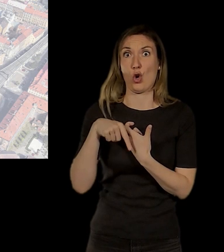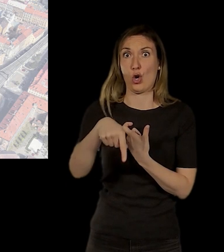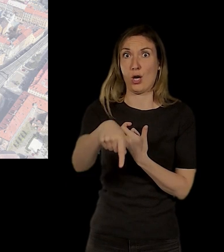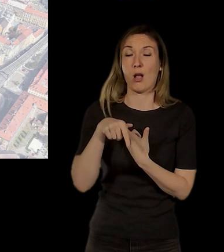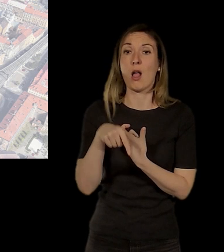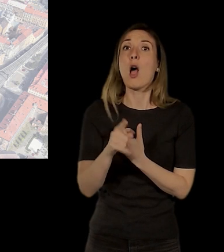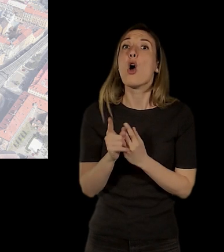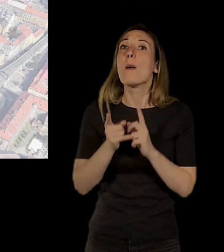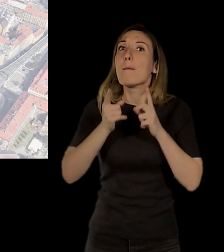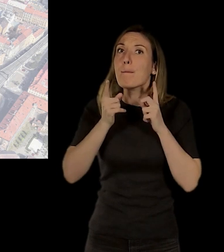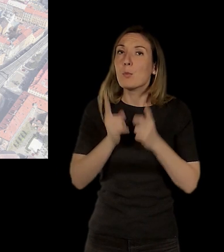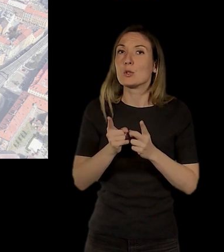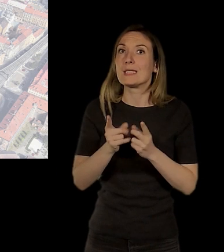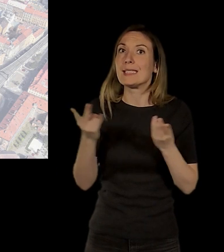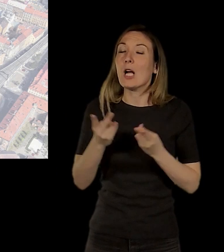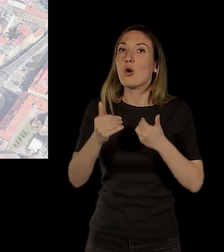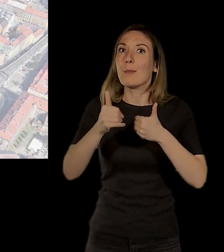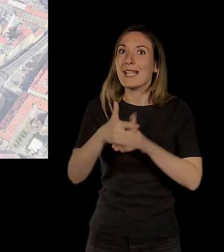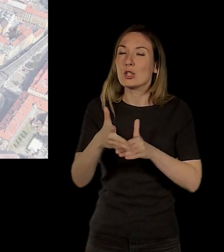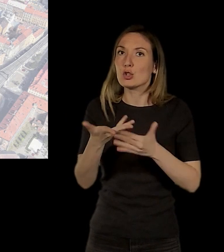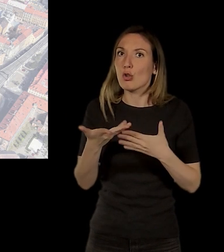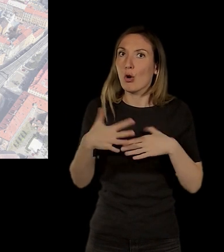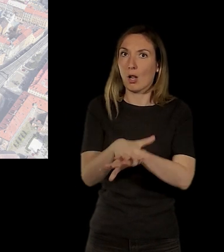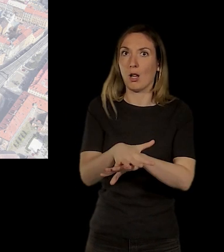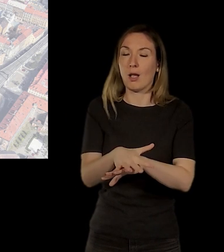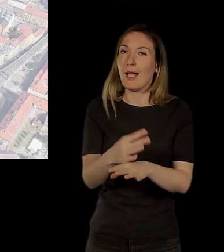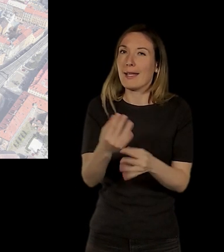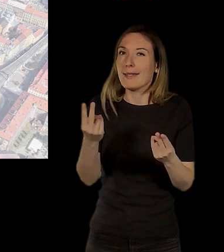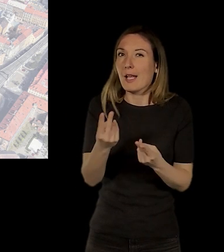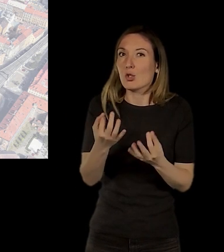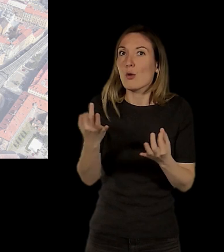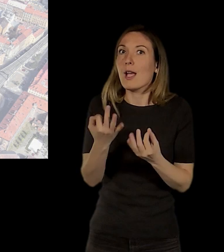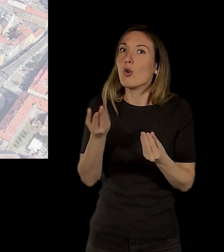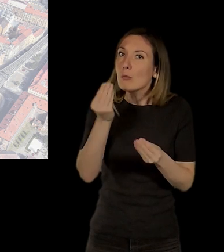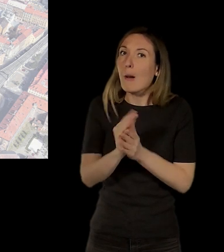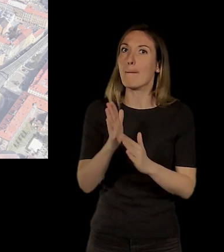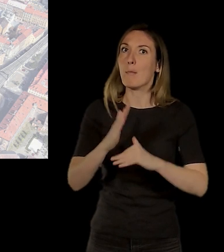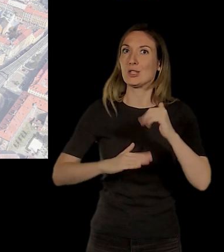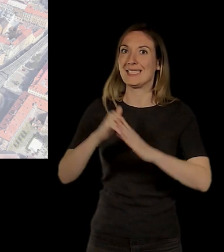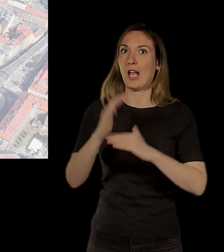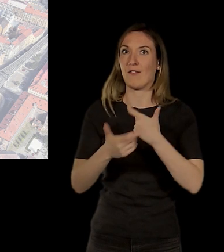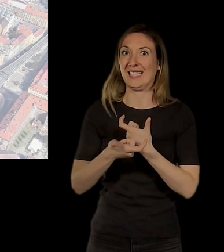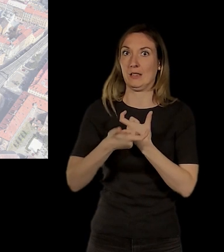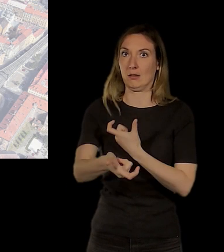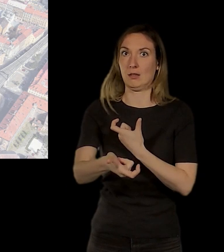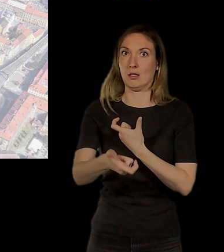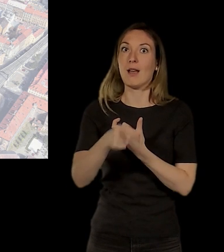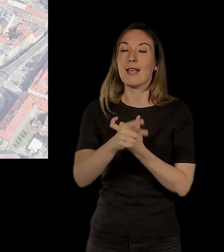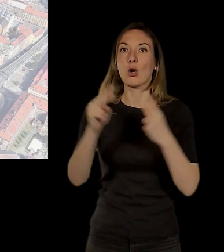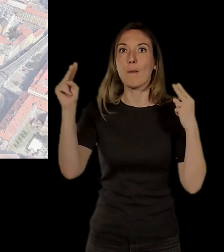způsobem dostat charakter v té městské struktuře jako samostatná stavba, a aby byla opravdu